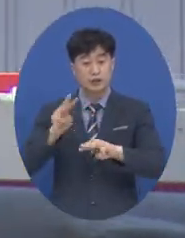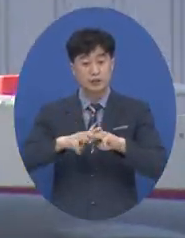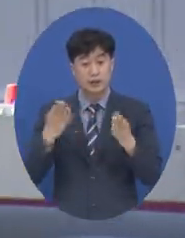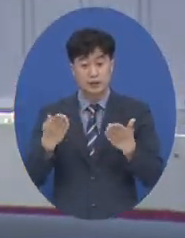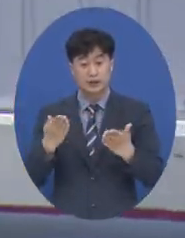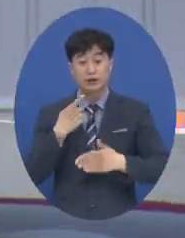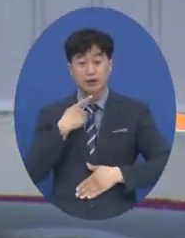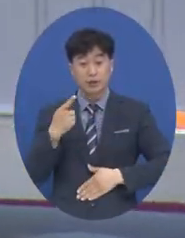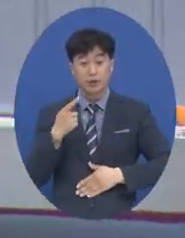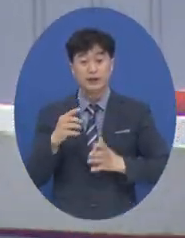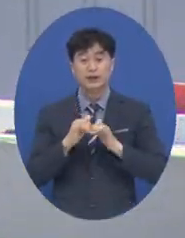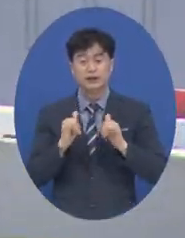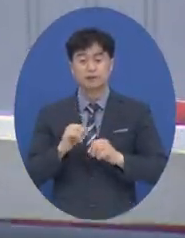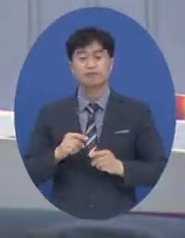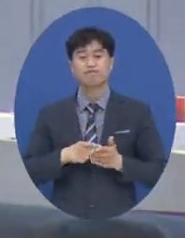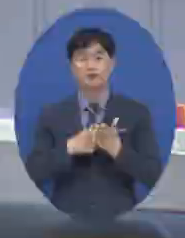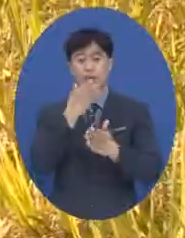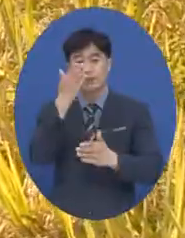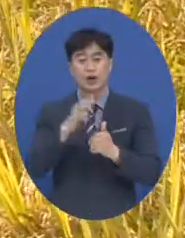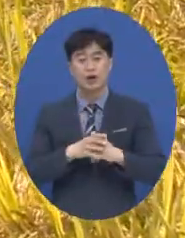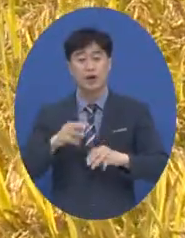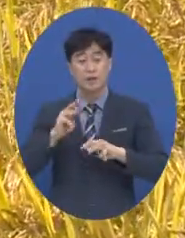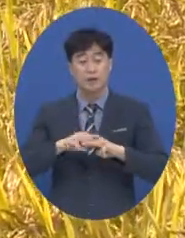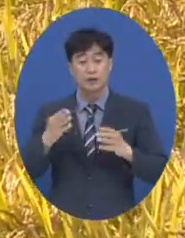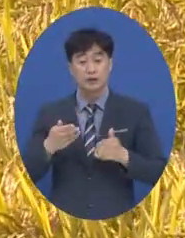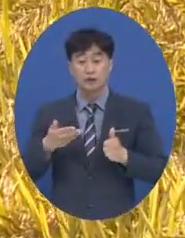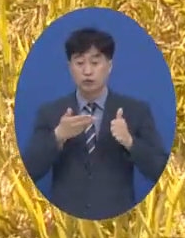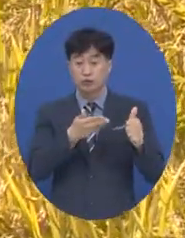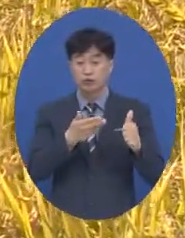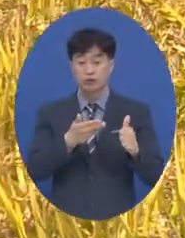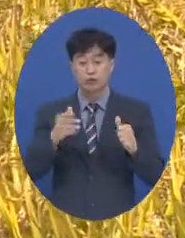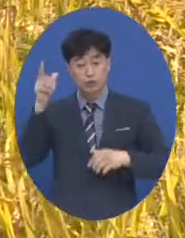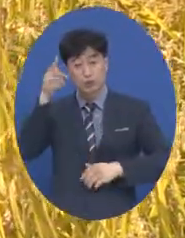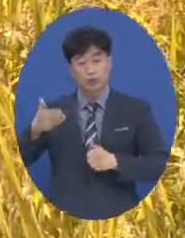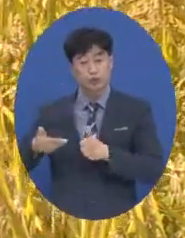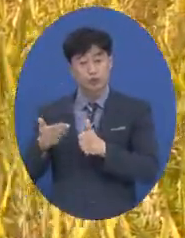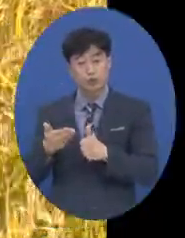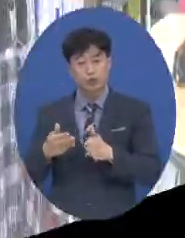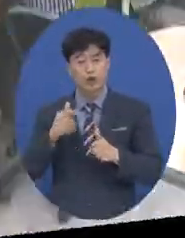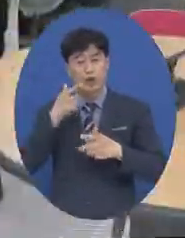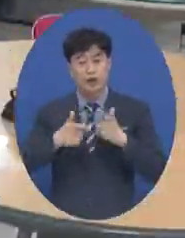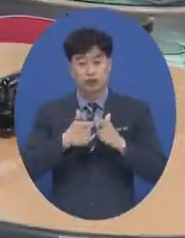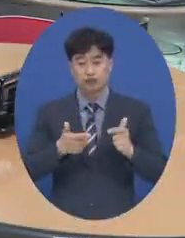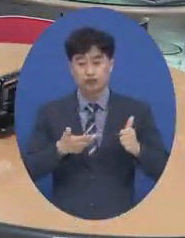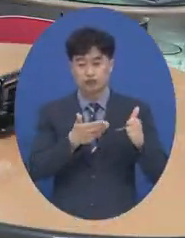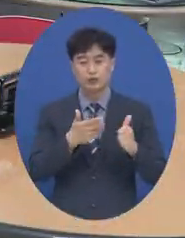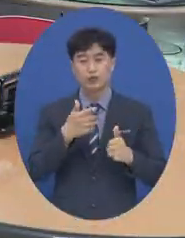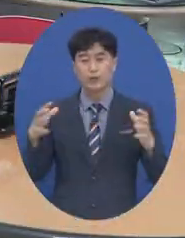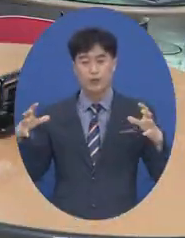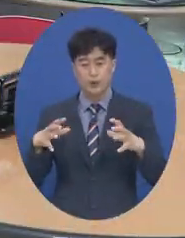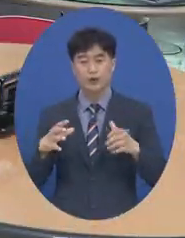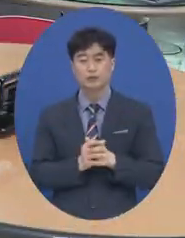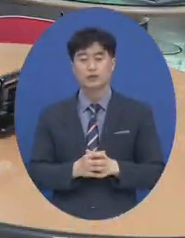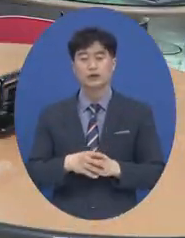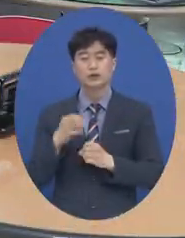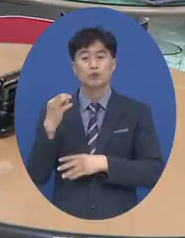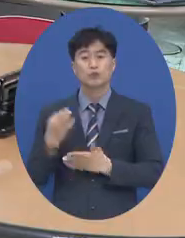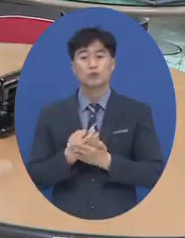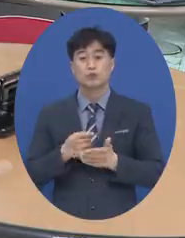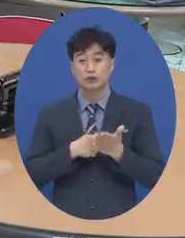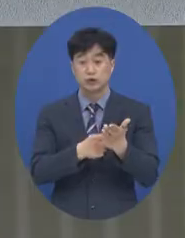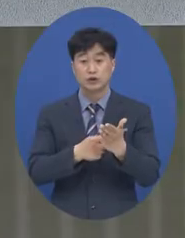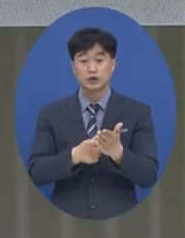수 있고 농작물 재배업과 축산업, 임업 분야도 포함됩니다. 기본소득을 신청하면